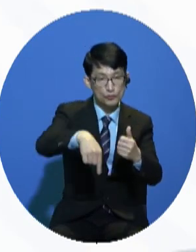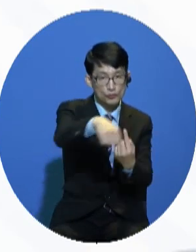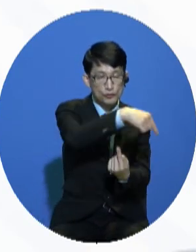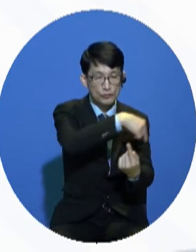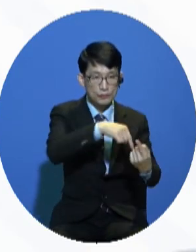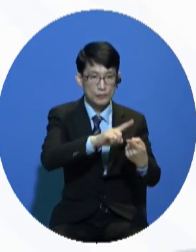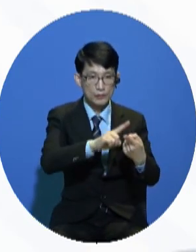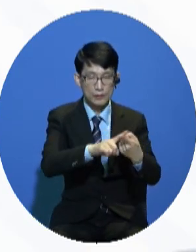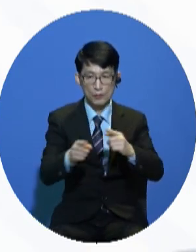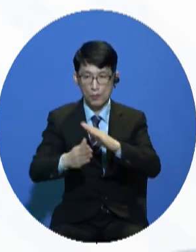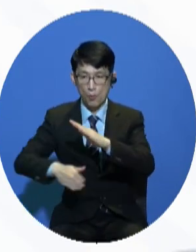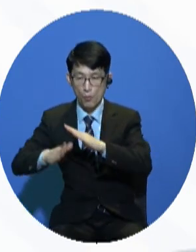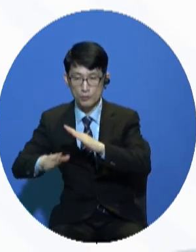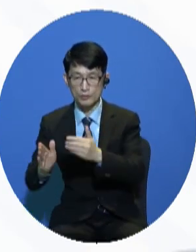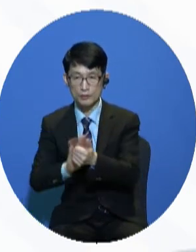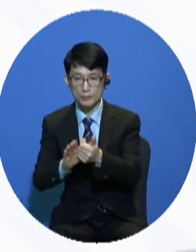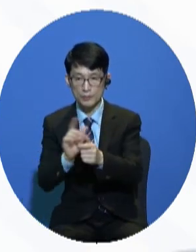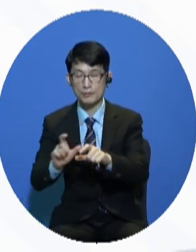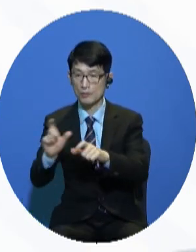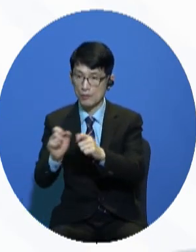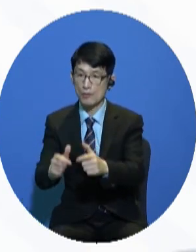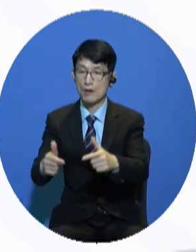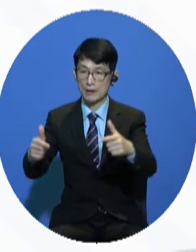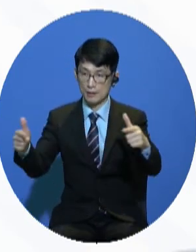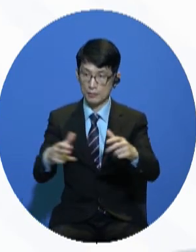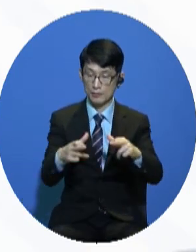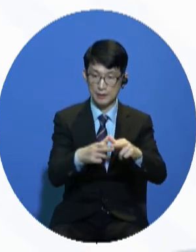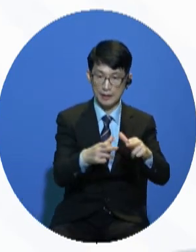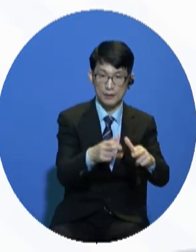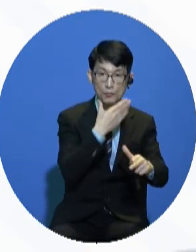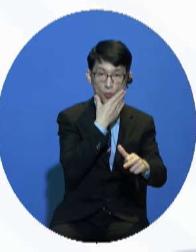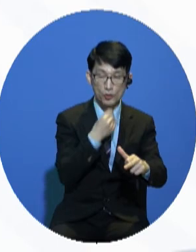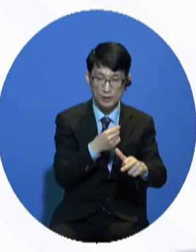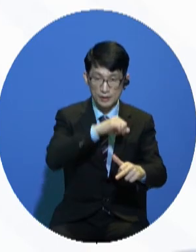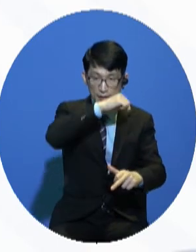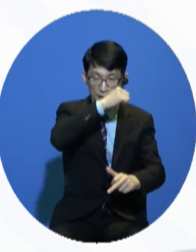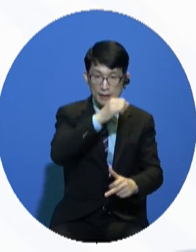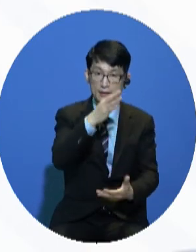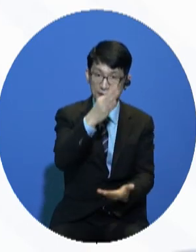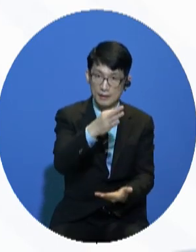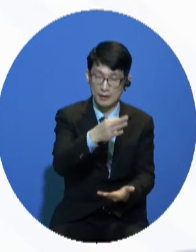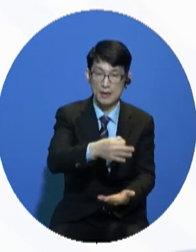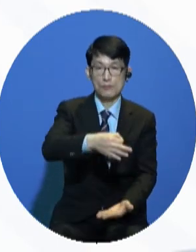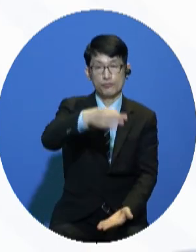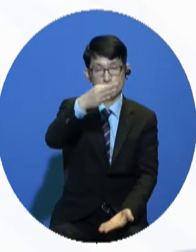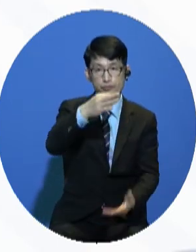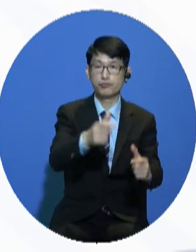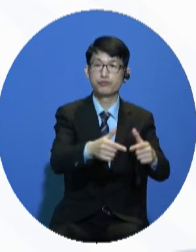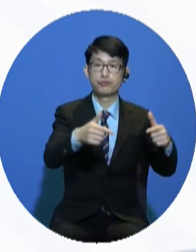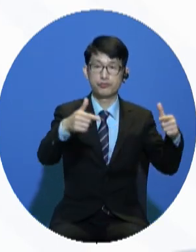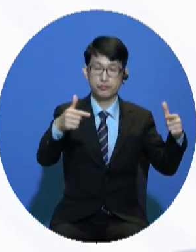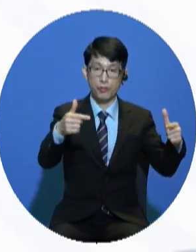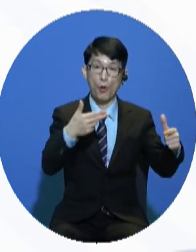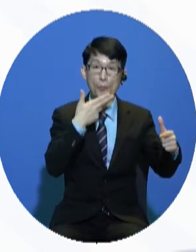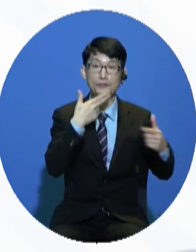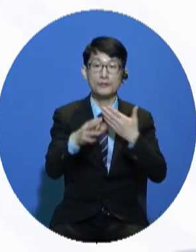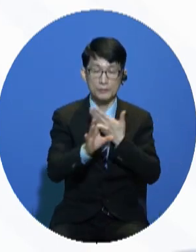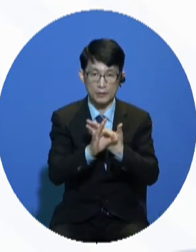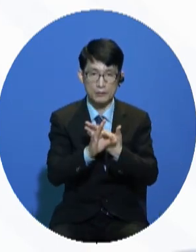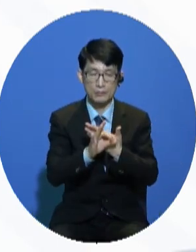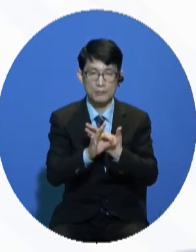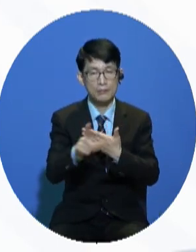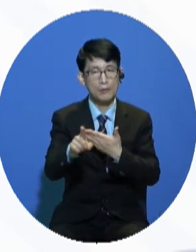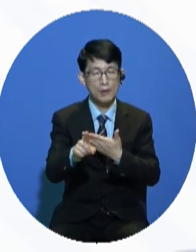어떤 공적 서비스를 확대하고 그와 관련된 장애인 복지 예산을 확대하지 않는 한은 어떠한 형태로든